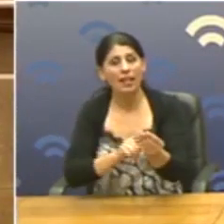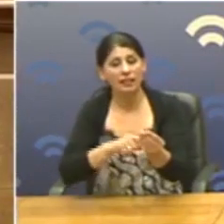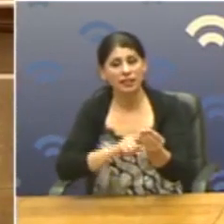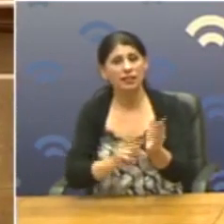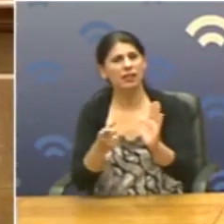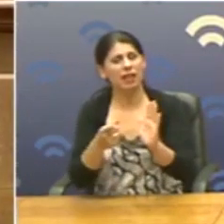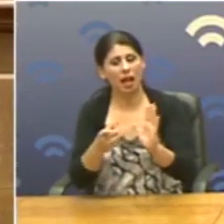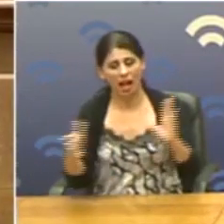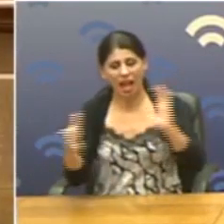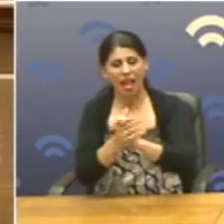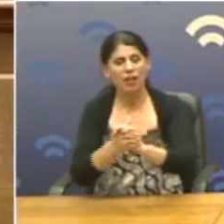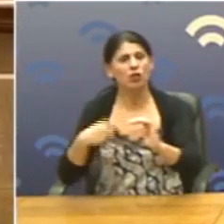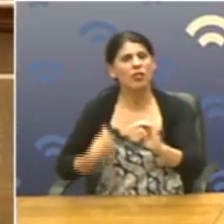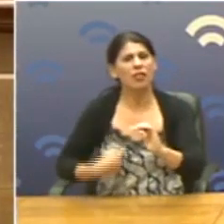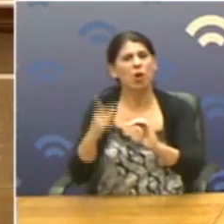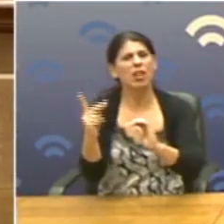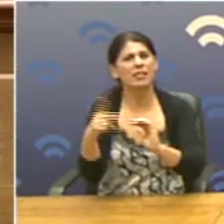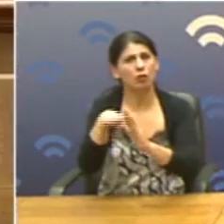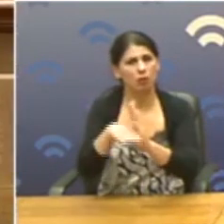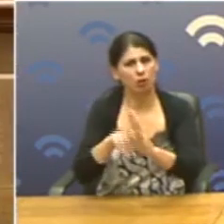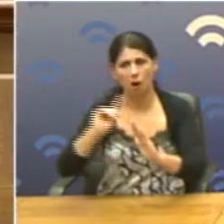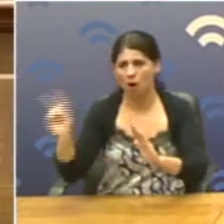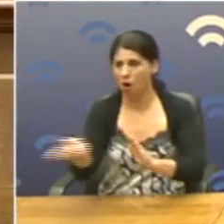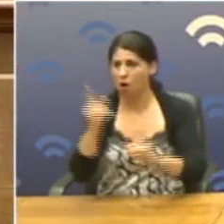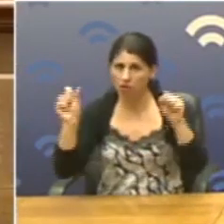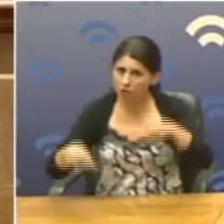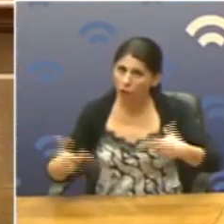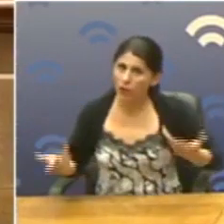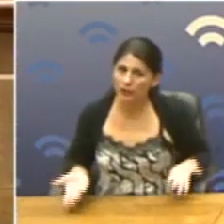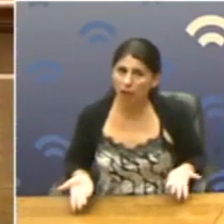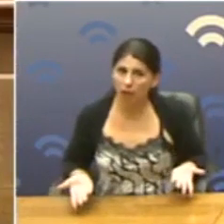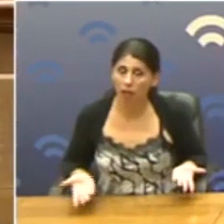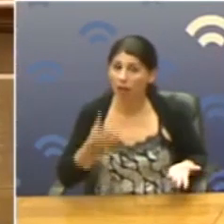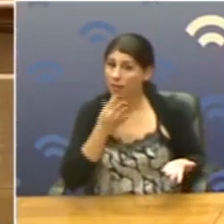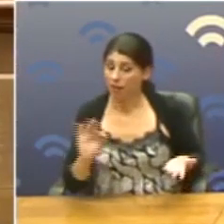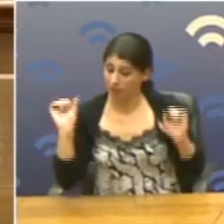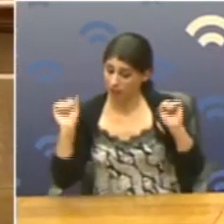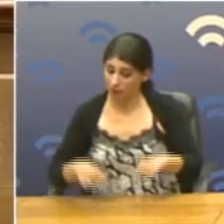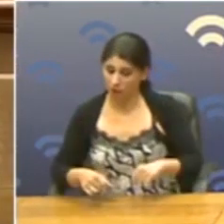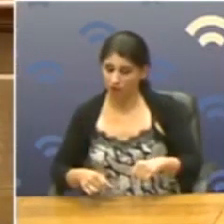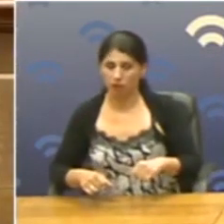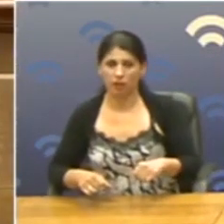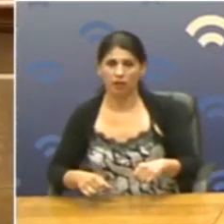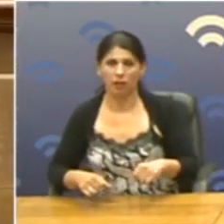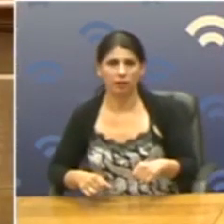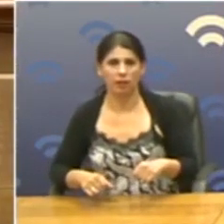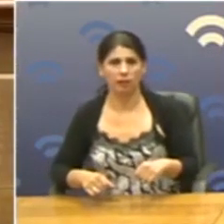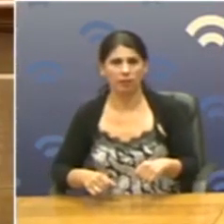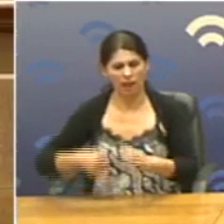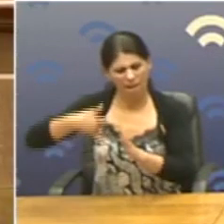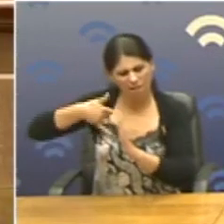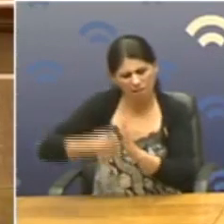ουσιώδη για το λαό μας, συμφωνείτε όλοι σας. Συμφωνείτε με το βάθεμα στα